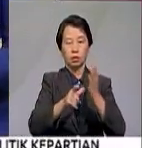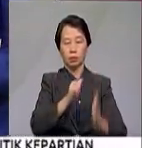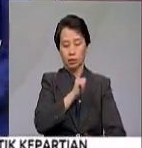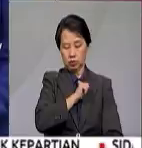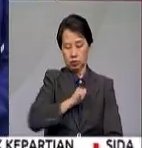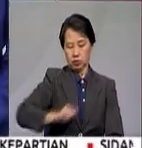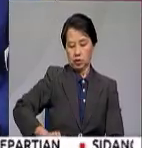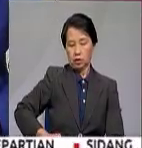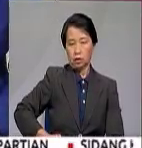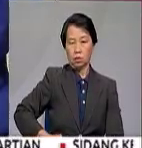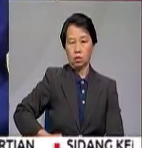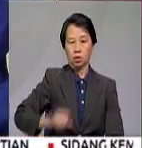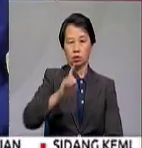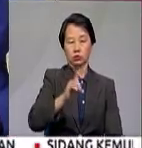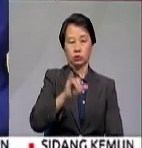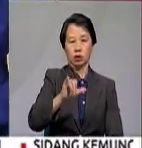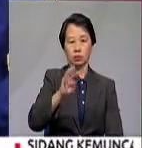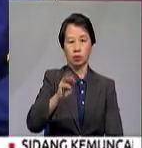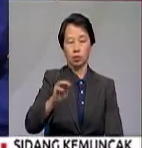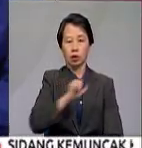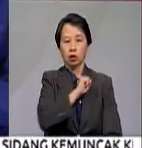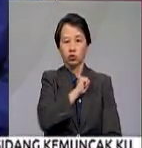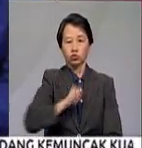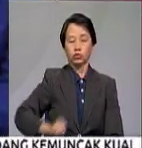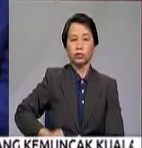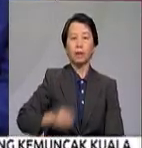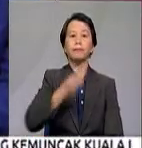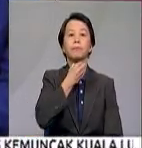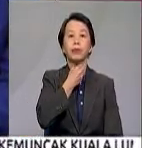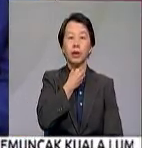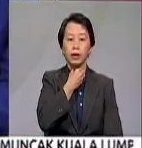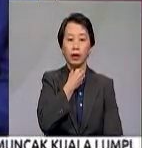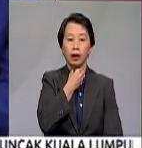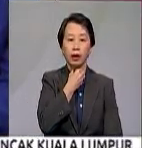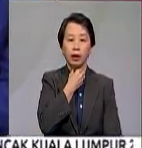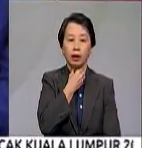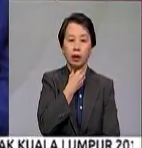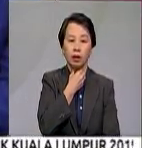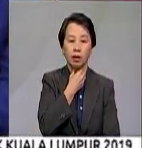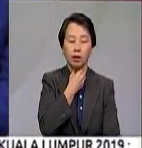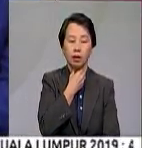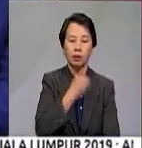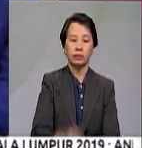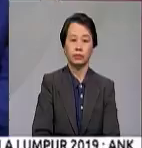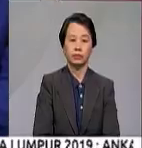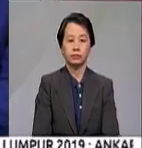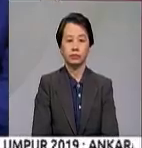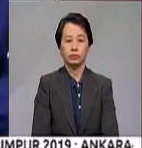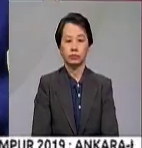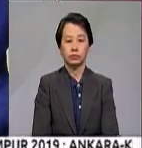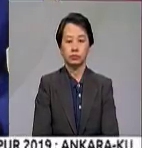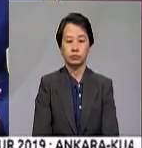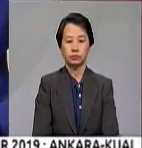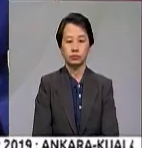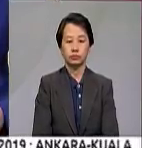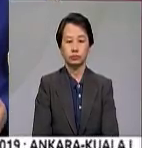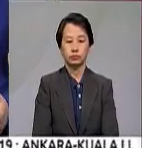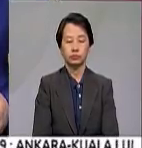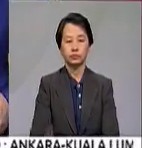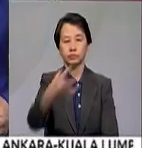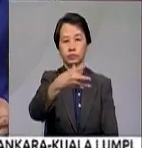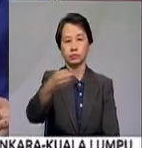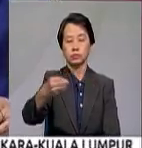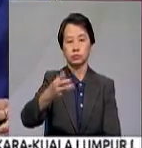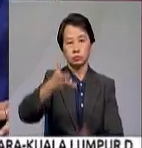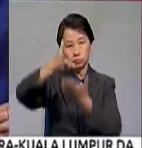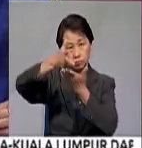Agong, iaitu Duli Yang Maha Mulia Sultan Nazrin Muizuddin Shah ibni almarhum Sultan Azlan Muhyiddin Shah. Dan